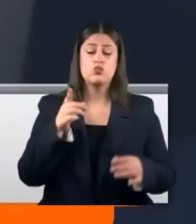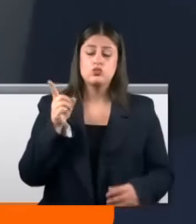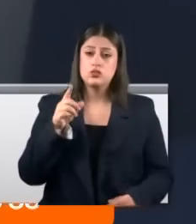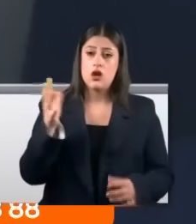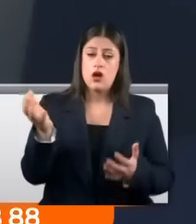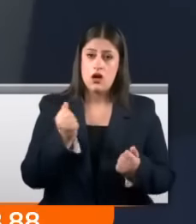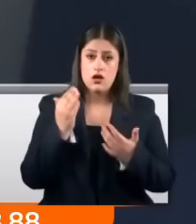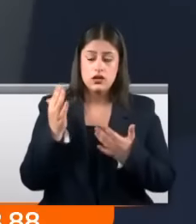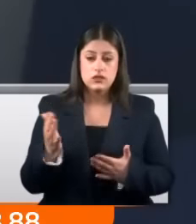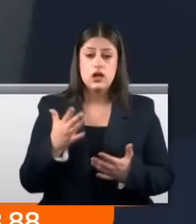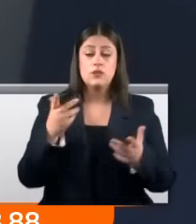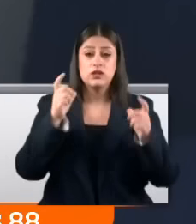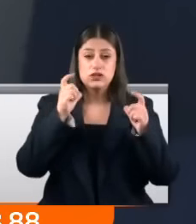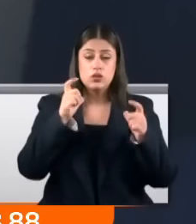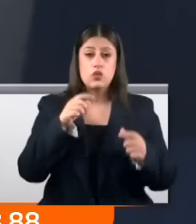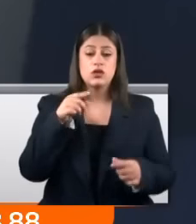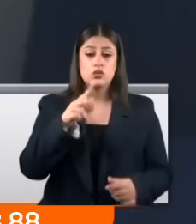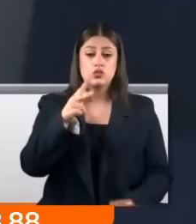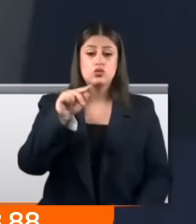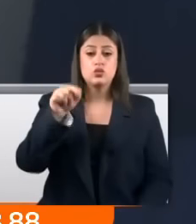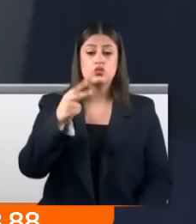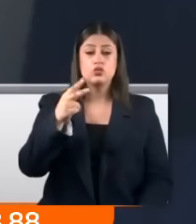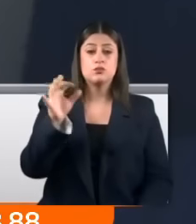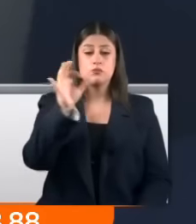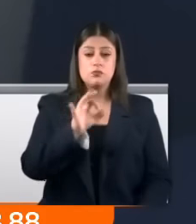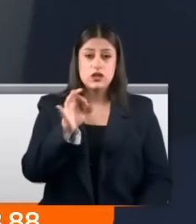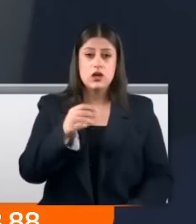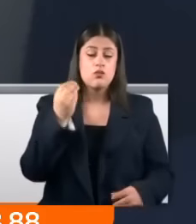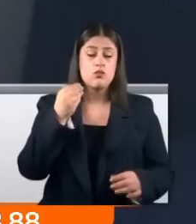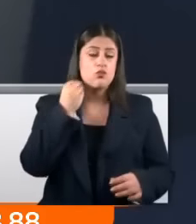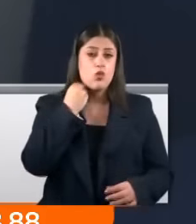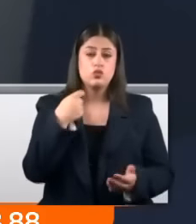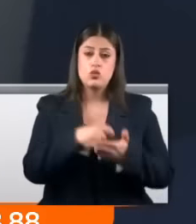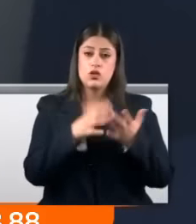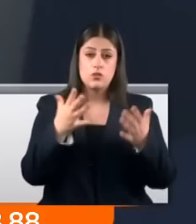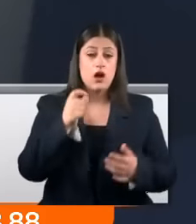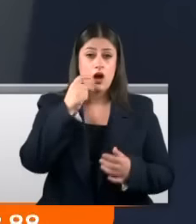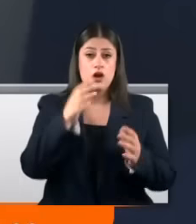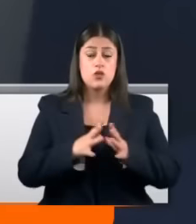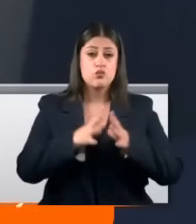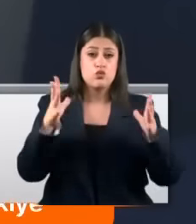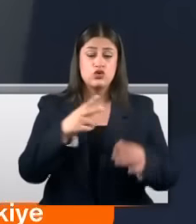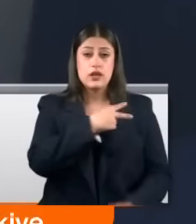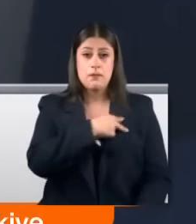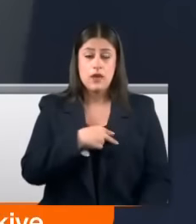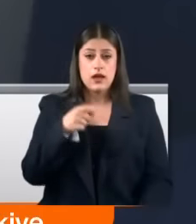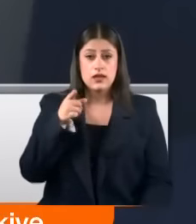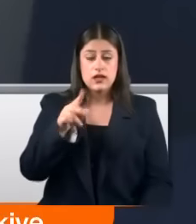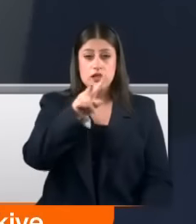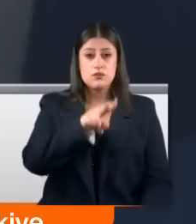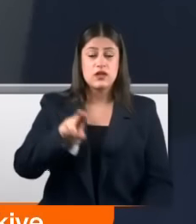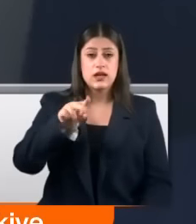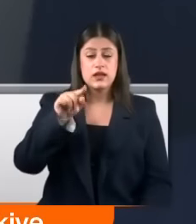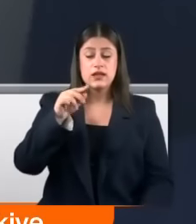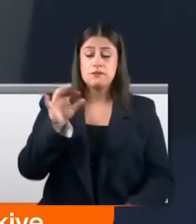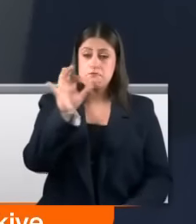Ancak SGK'ya olan 3.3 milyar liralık prim borcu ödenmedi. Ankara Büyükşehir Belediyesi'nin kasasına da 27 milyar